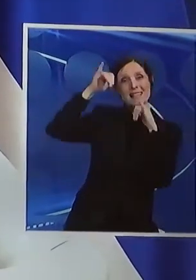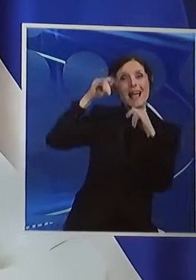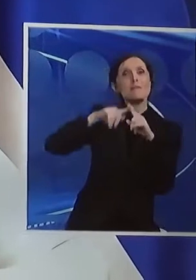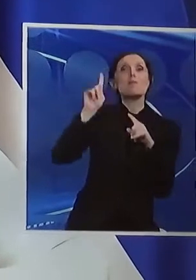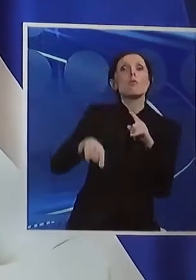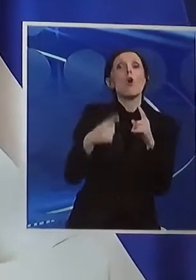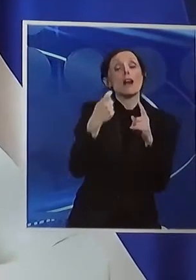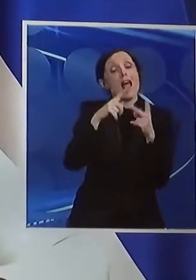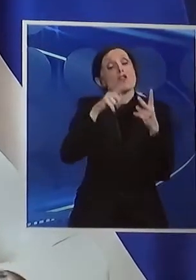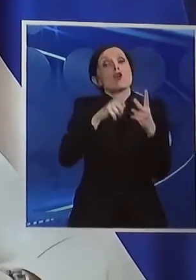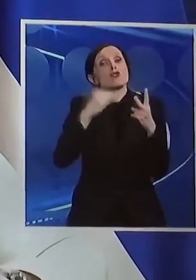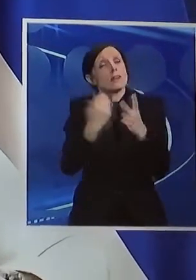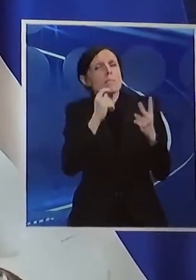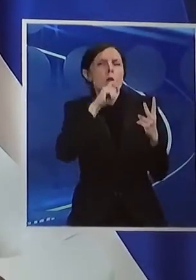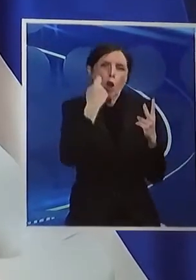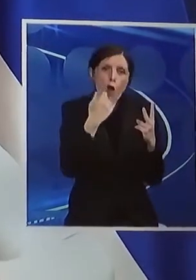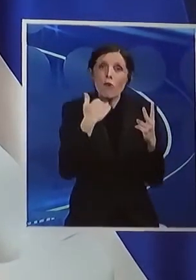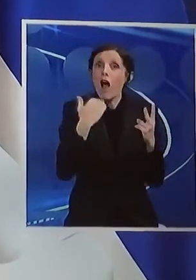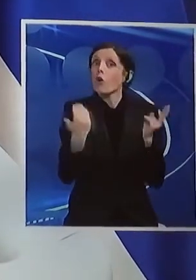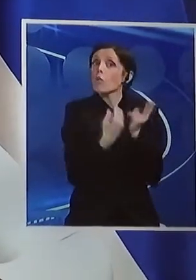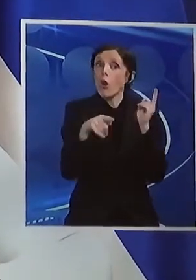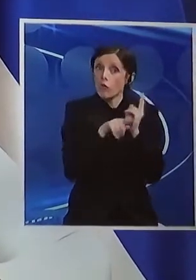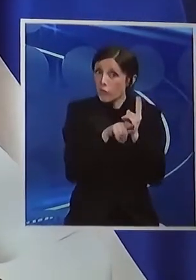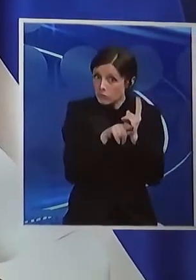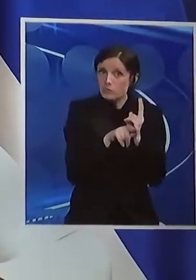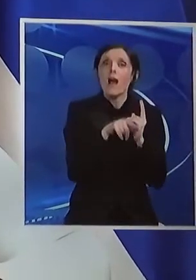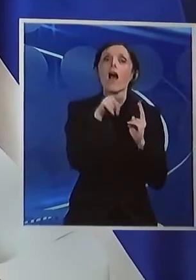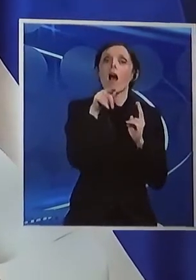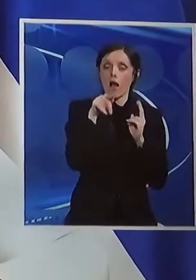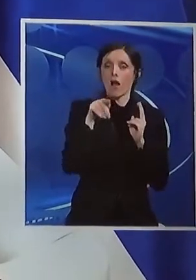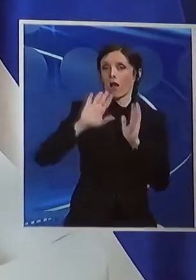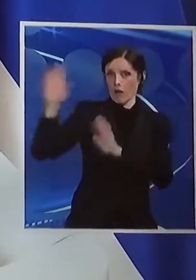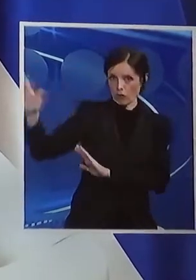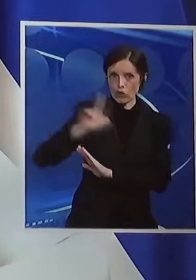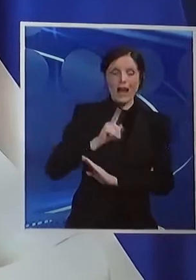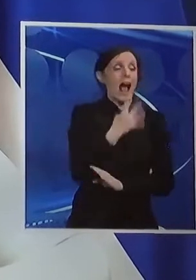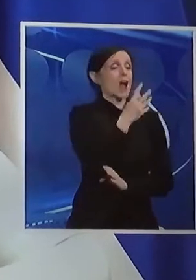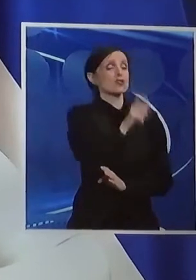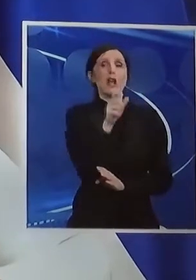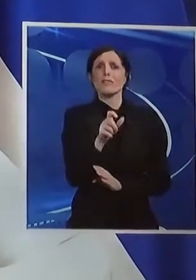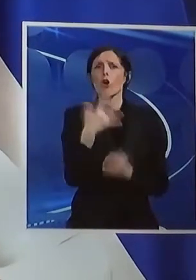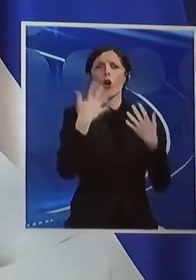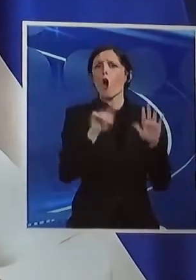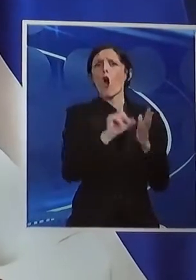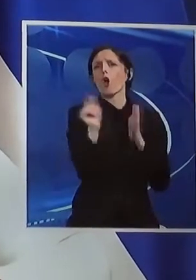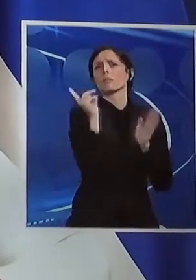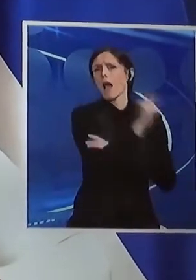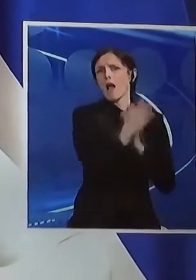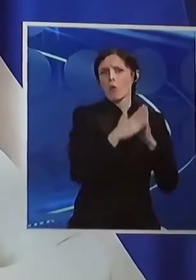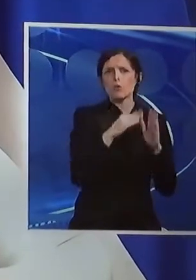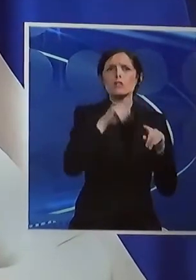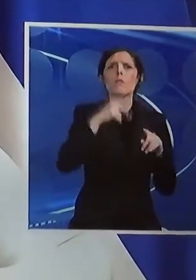je četvoro otpušteno kući nakon dvostrukog negativnog nalaza, i iz Niša su 36